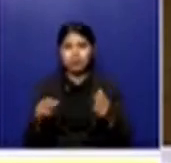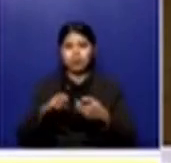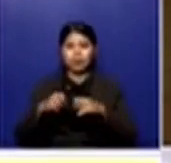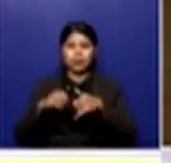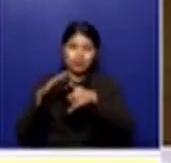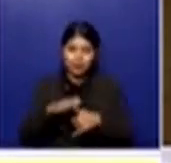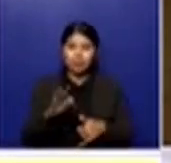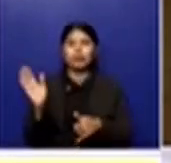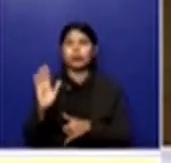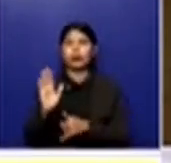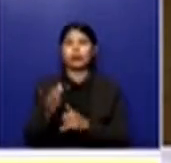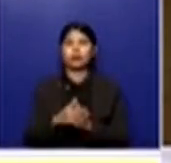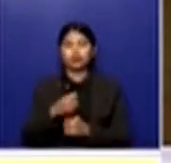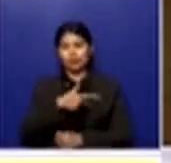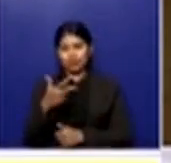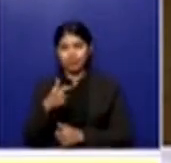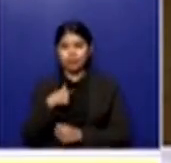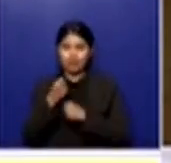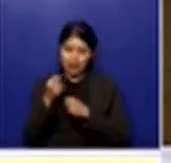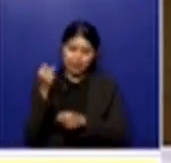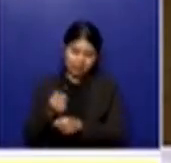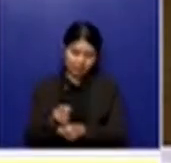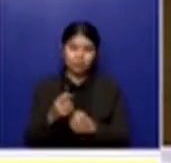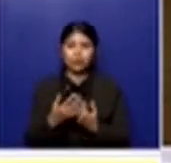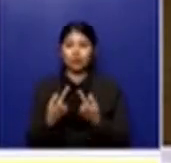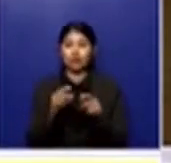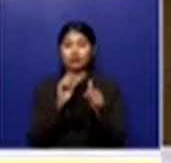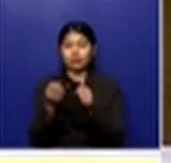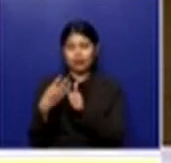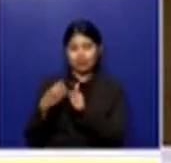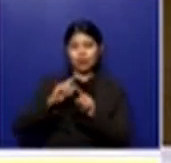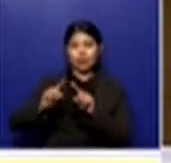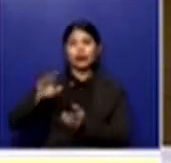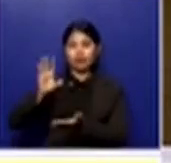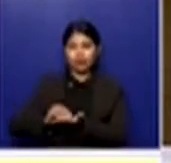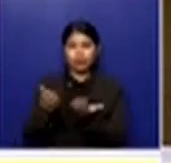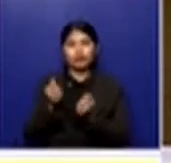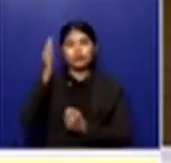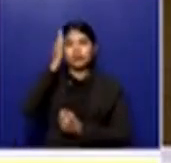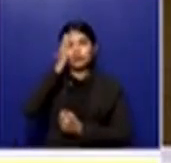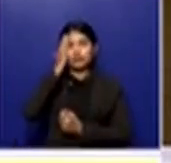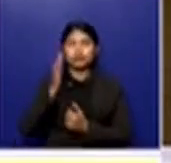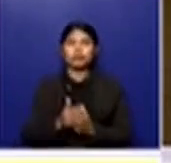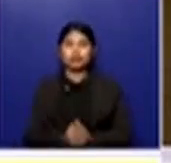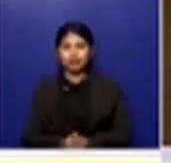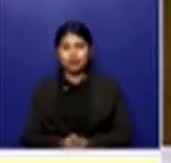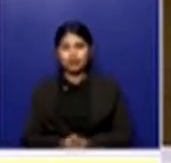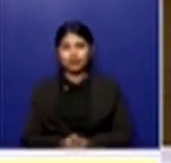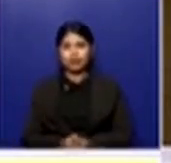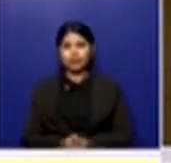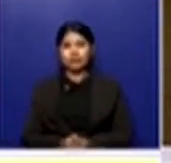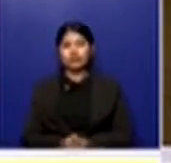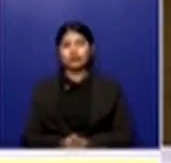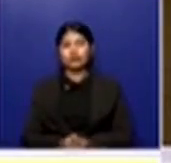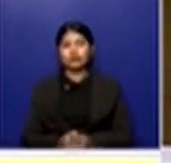แรงเป็นทางของเรามากๆนะคะแต่ข้อแนะนำทั้งหลายก็จะขออนุญาตรับไปนะคะประเด็นสุด